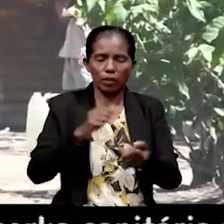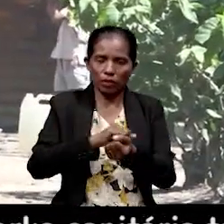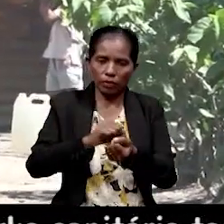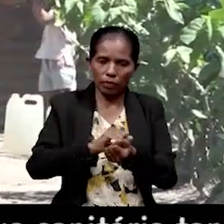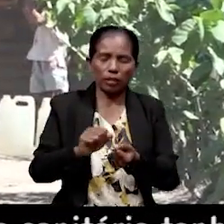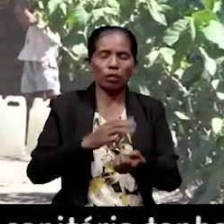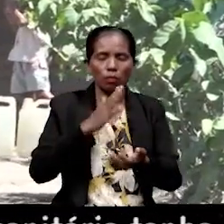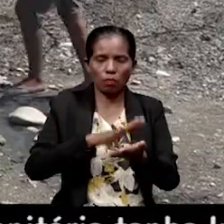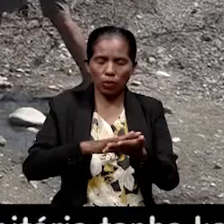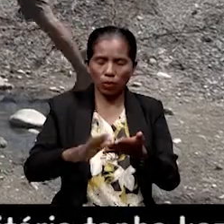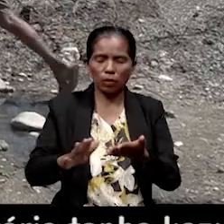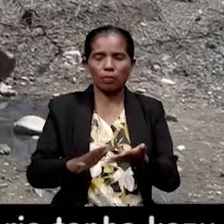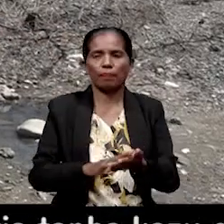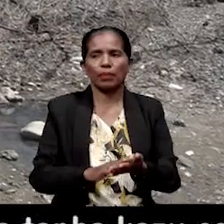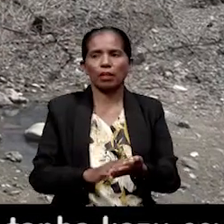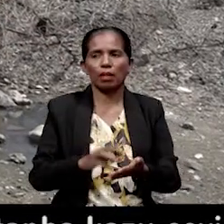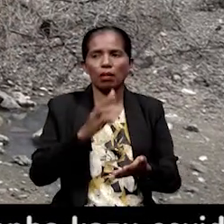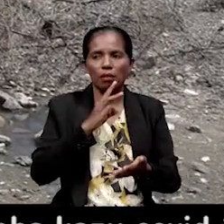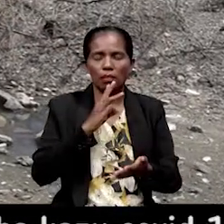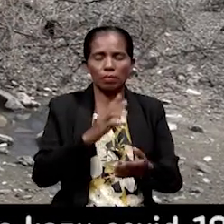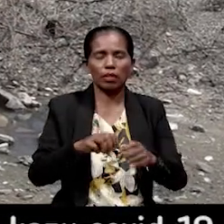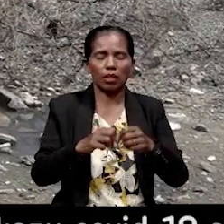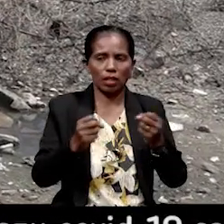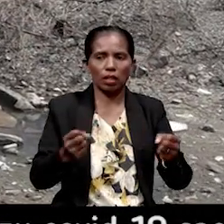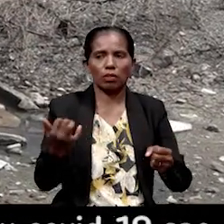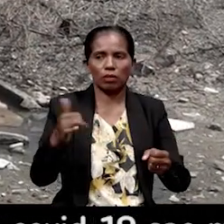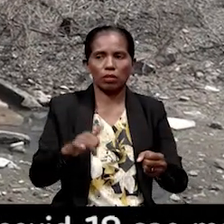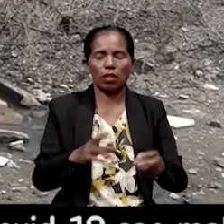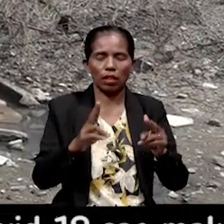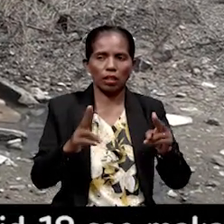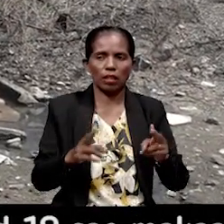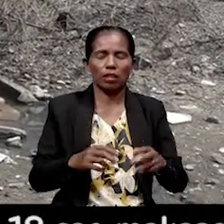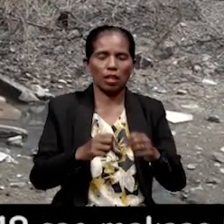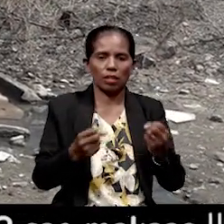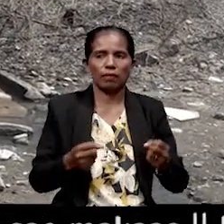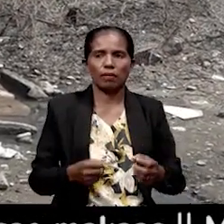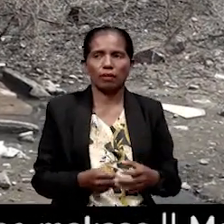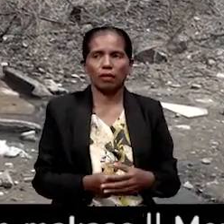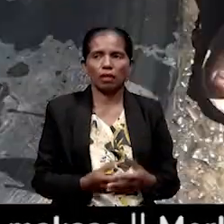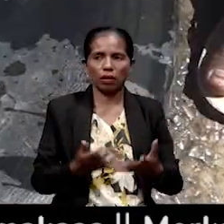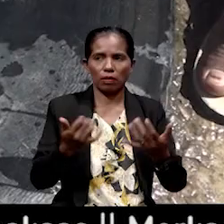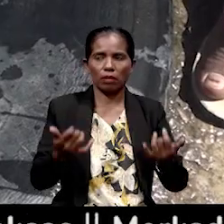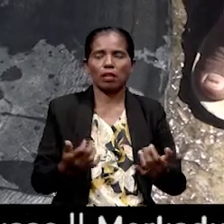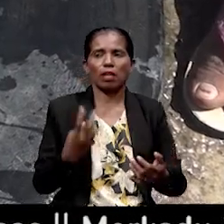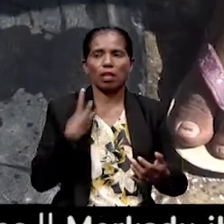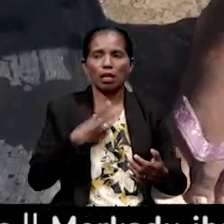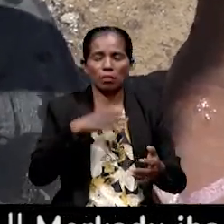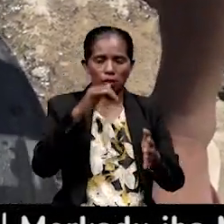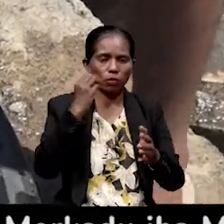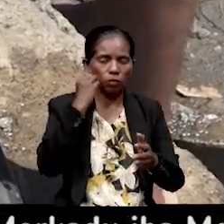mak sir ba. Rofa sir ne pasti be masim ba rofa saya tu tu. La lai sri te la hokona. Iha ne durante ami hele hene